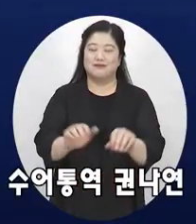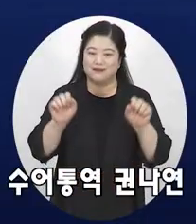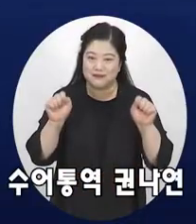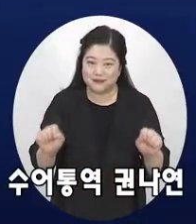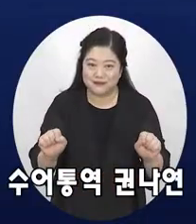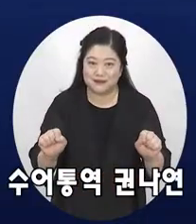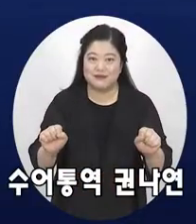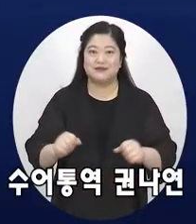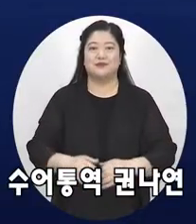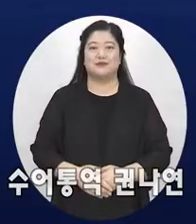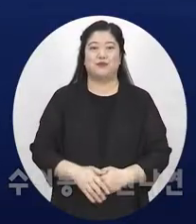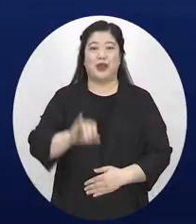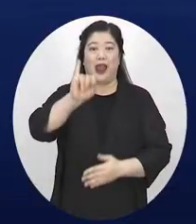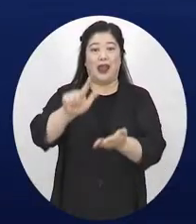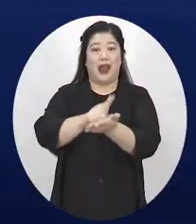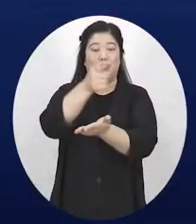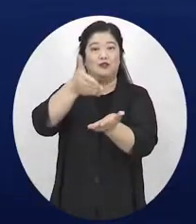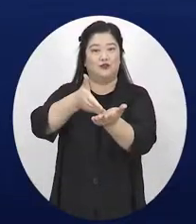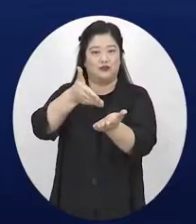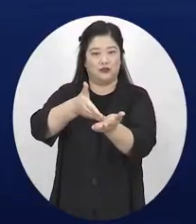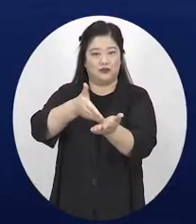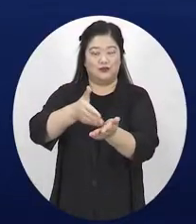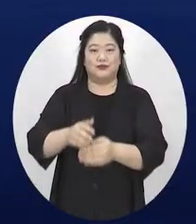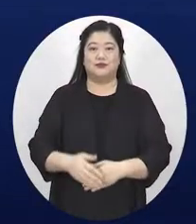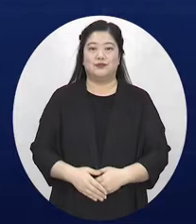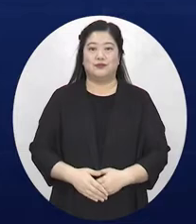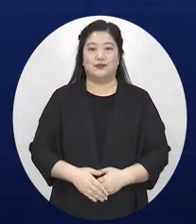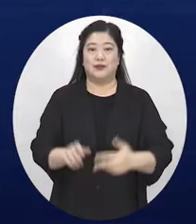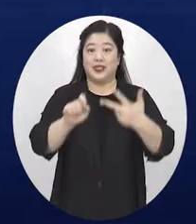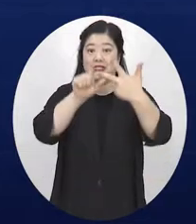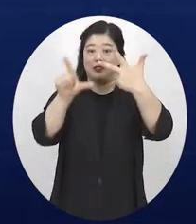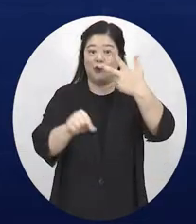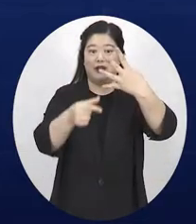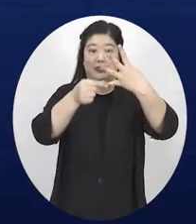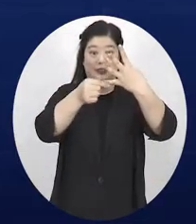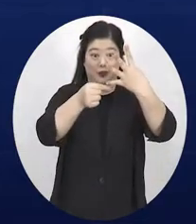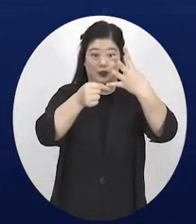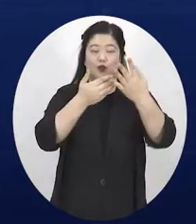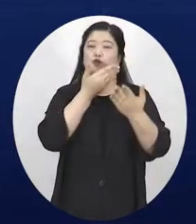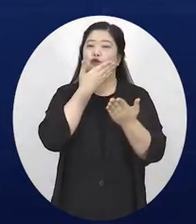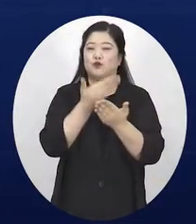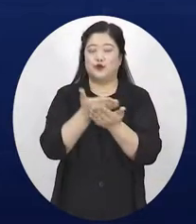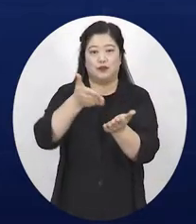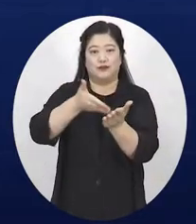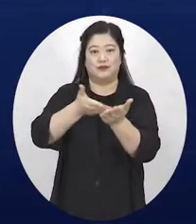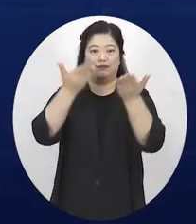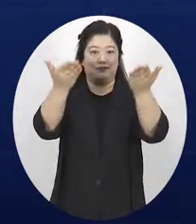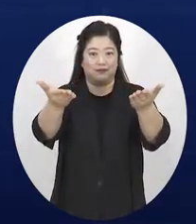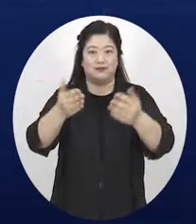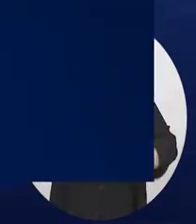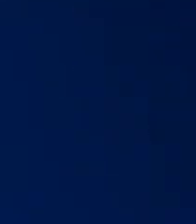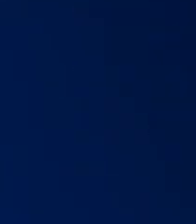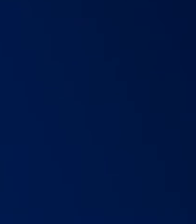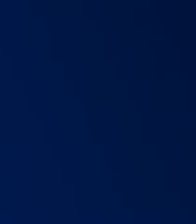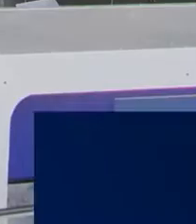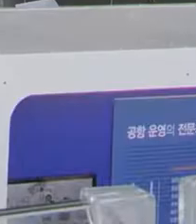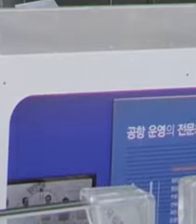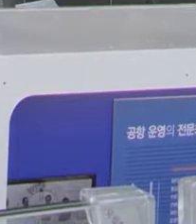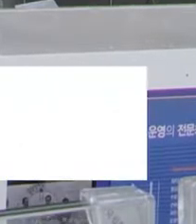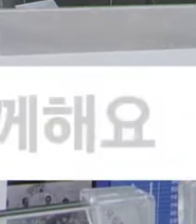국민 여러분 안녕하십니까? 아이강서TV 김민주입니다. 7월 넷째 주 주간 주요 소식입니다.